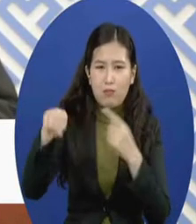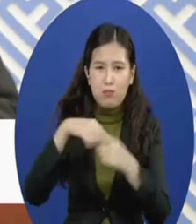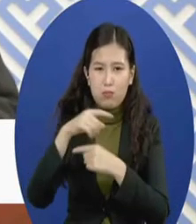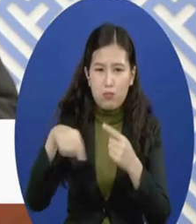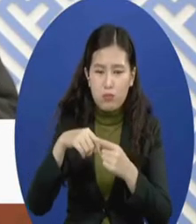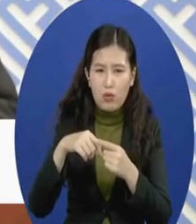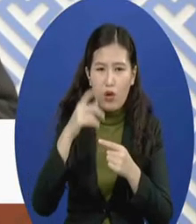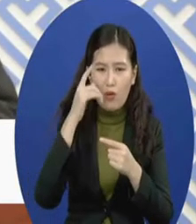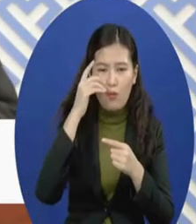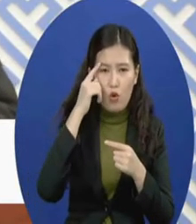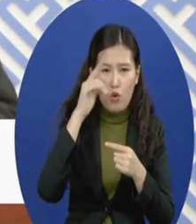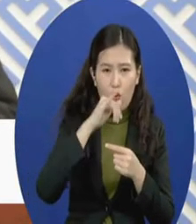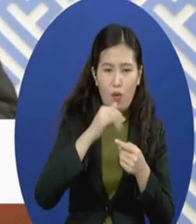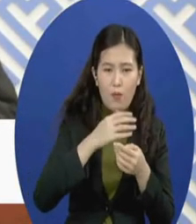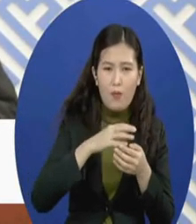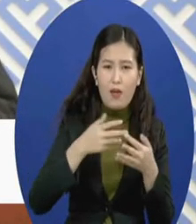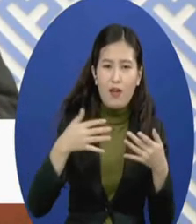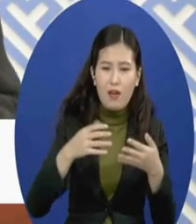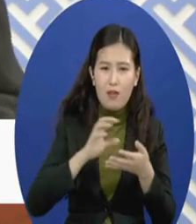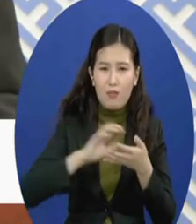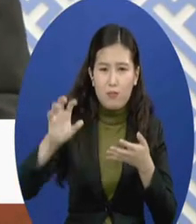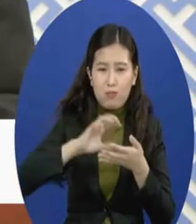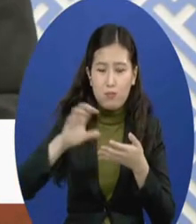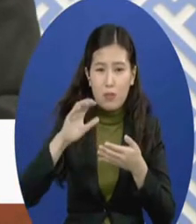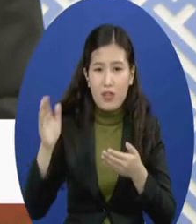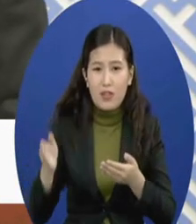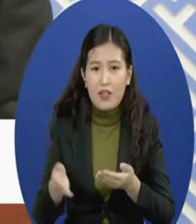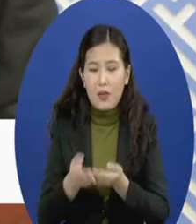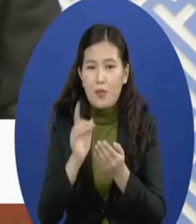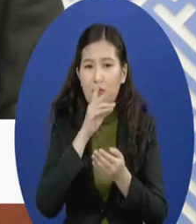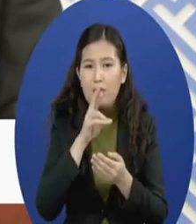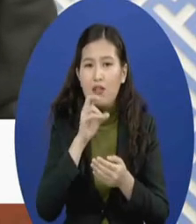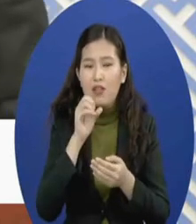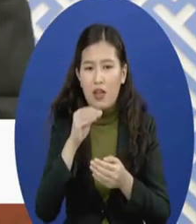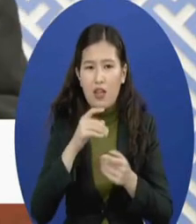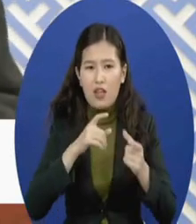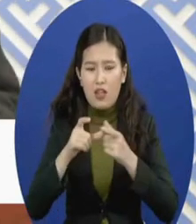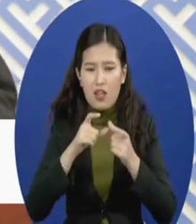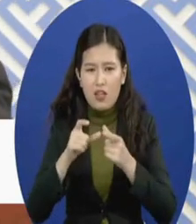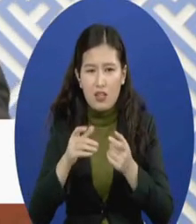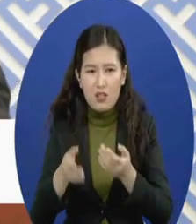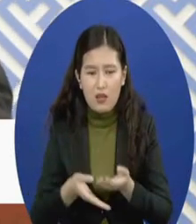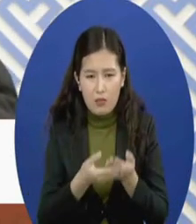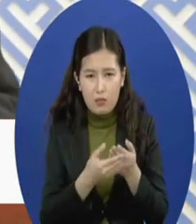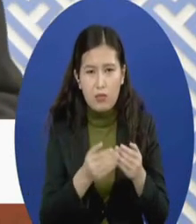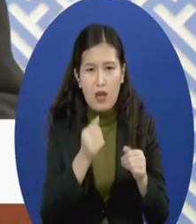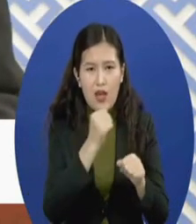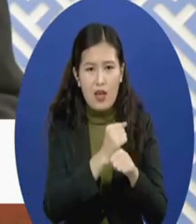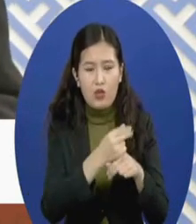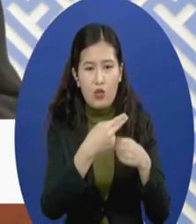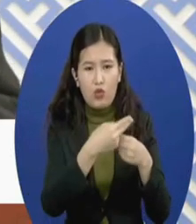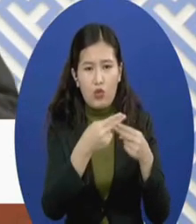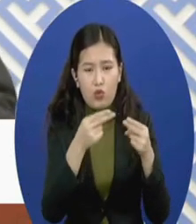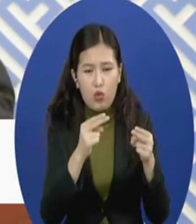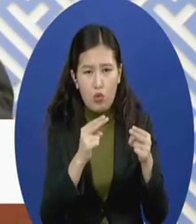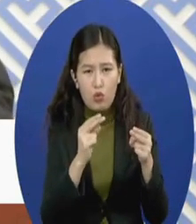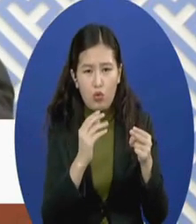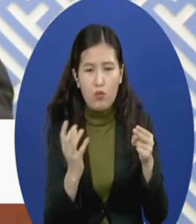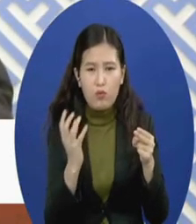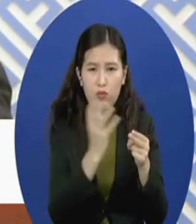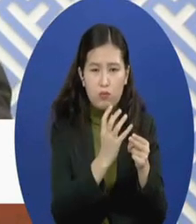нь эдийн засгийн өсөлт, үр дүндээ хөрөнгө оруулалт, ажлын байр, технологи, инновацийн чухал суурь юм